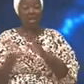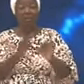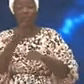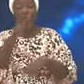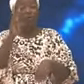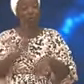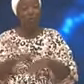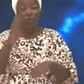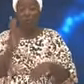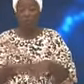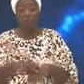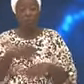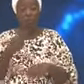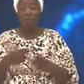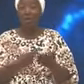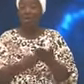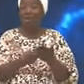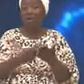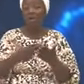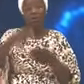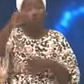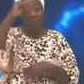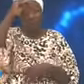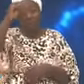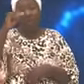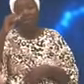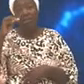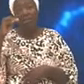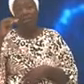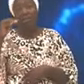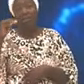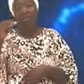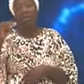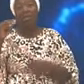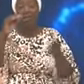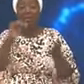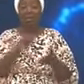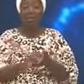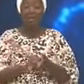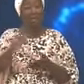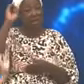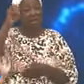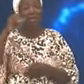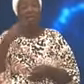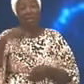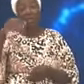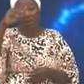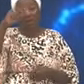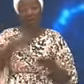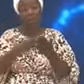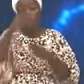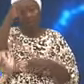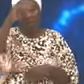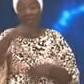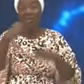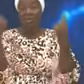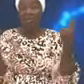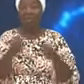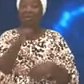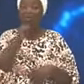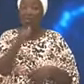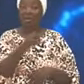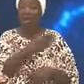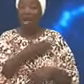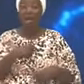juste de ne pas pêcher et qu'il ne pêche pas y vivre